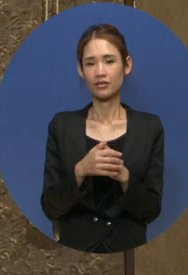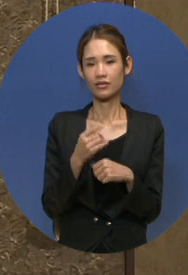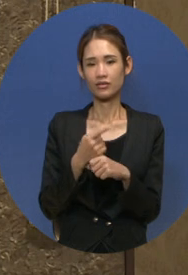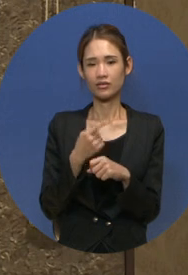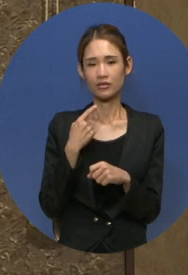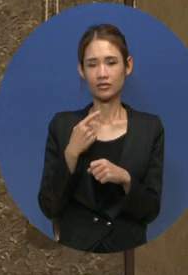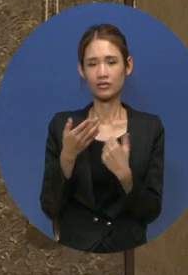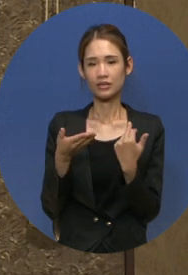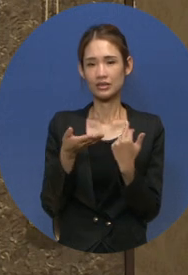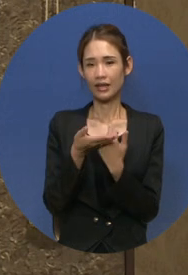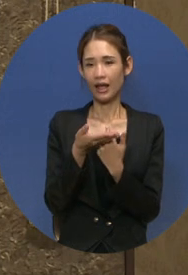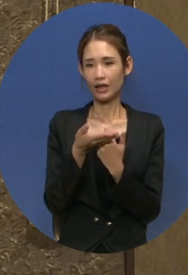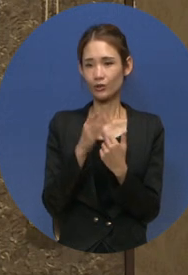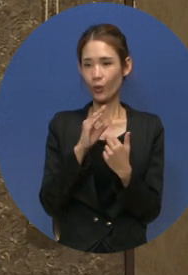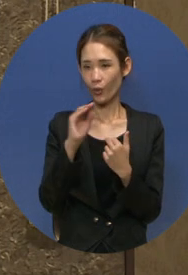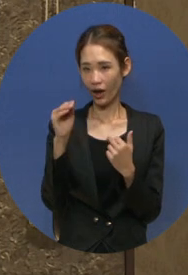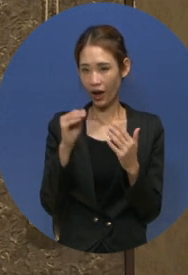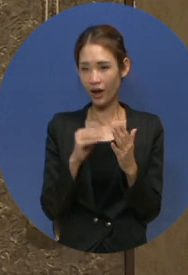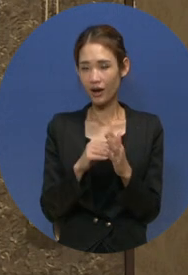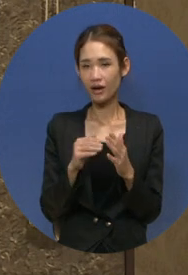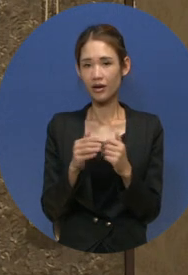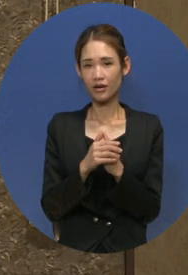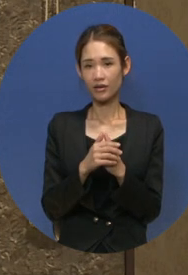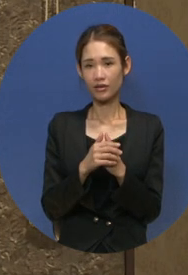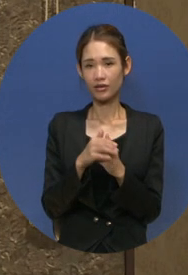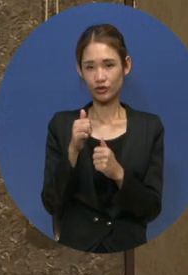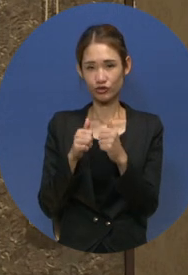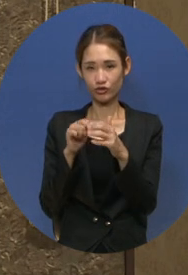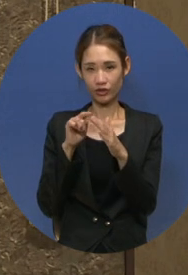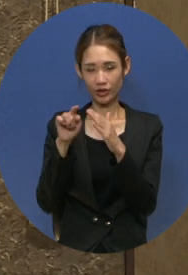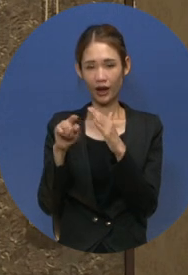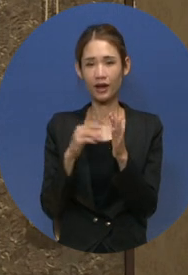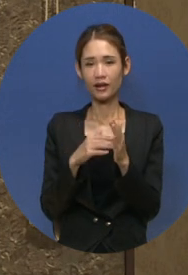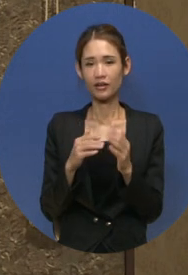작년에는 제주도까지 갔었어요. 출전하러.